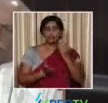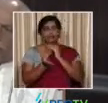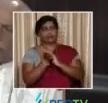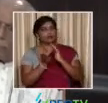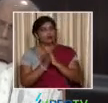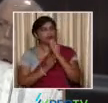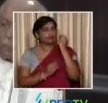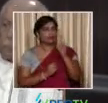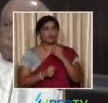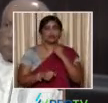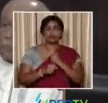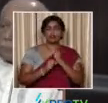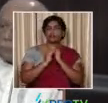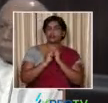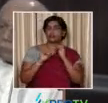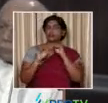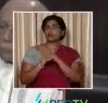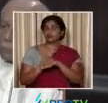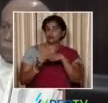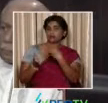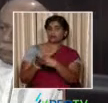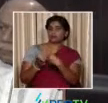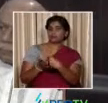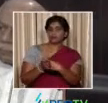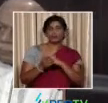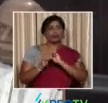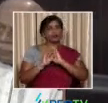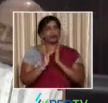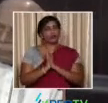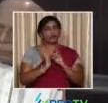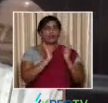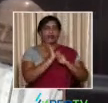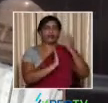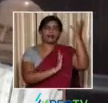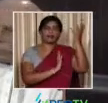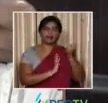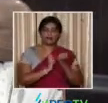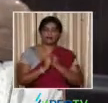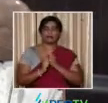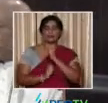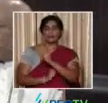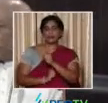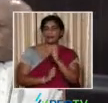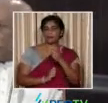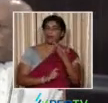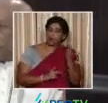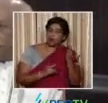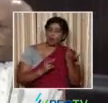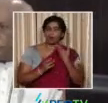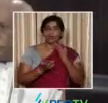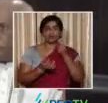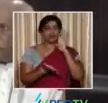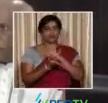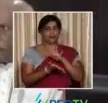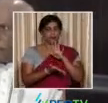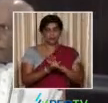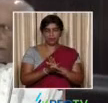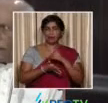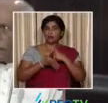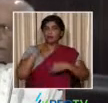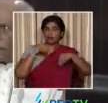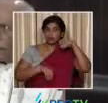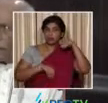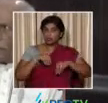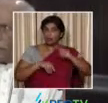දුන්නේ, රාජ්‍ය ව්‍යවසායන් නඩත්තු කළේ එක්කෝ ණය වෙලා නැත්නම් සල්ලි අත්තු ගහලා. මැතිවරණ දිනුවේ